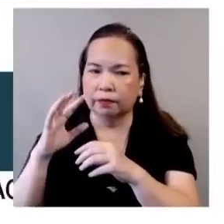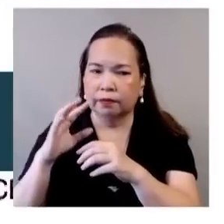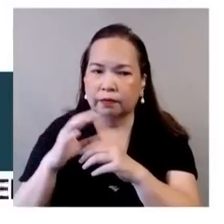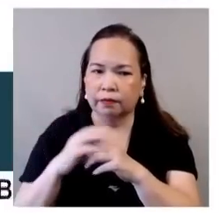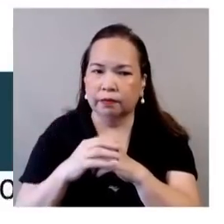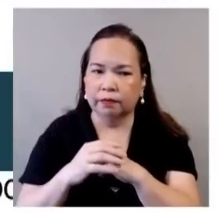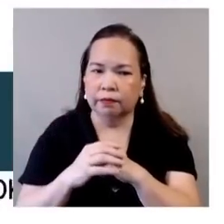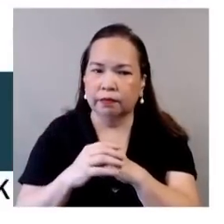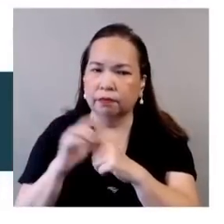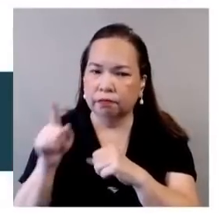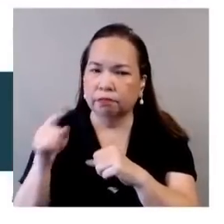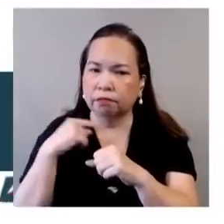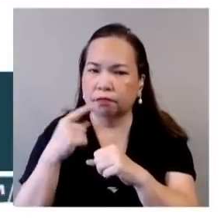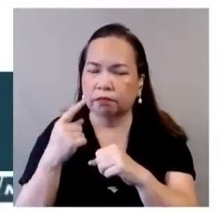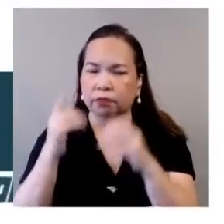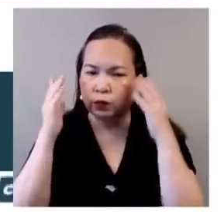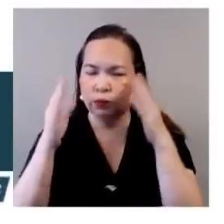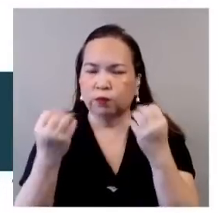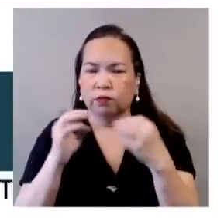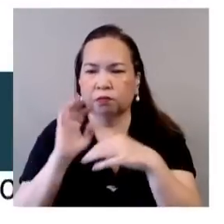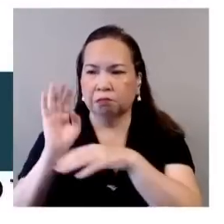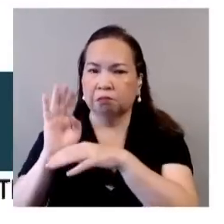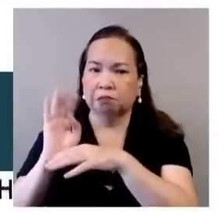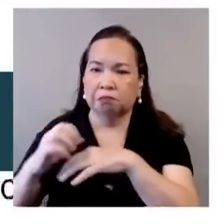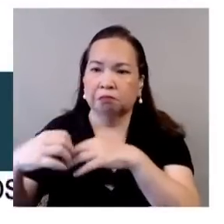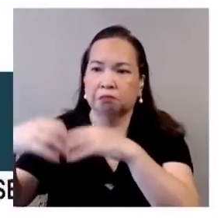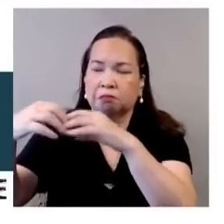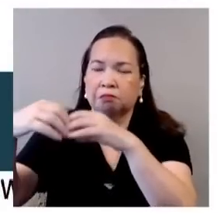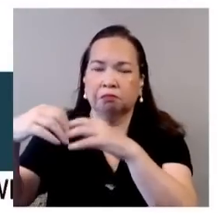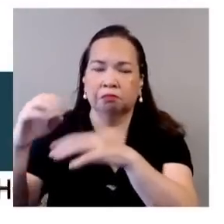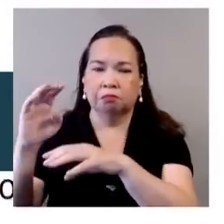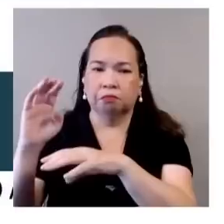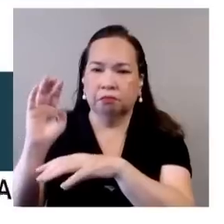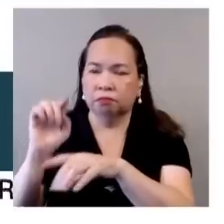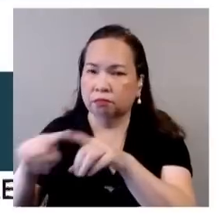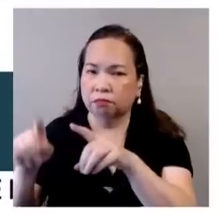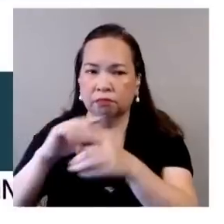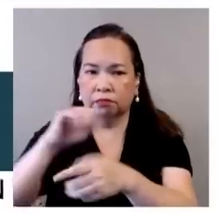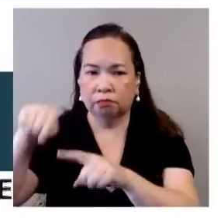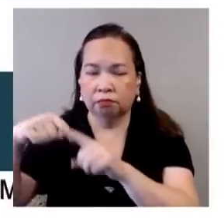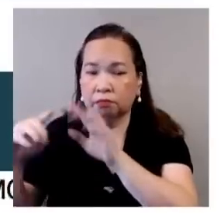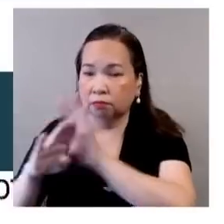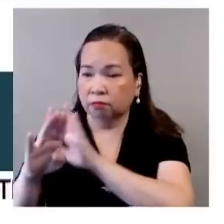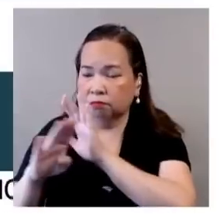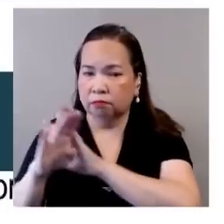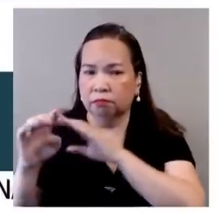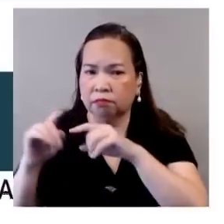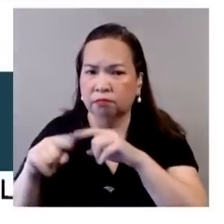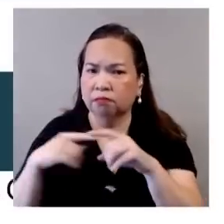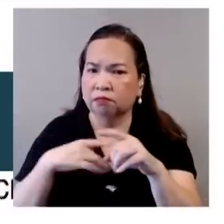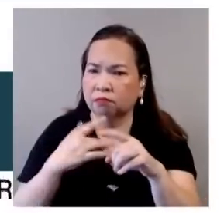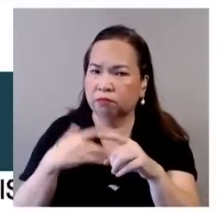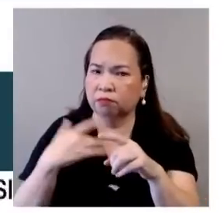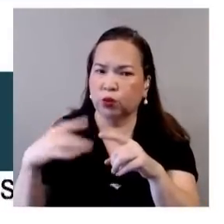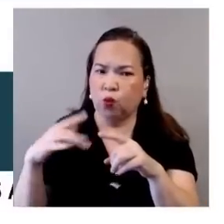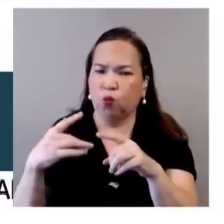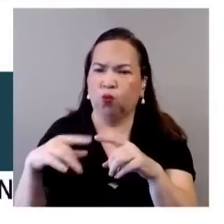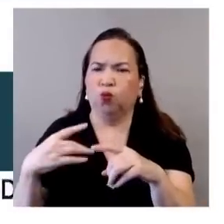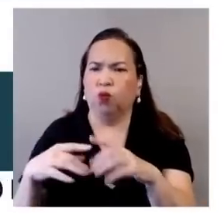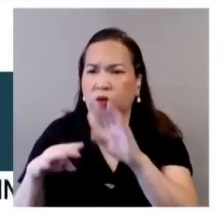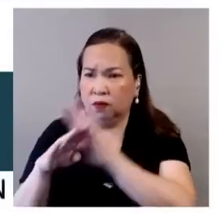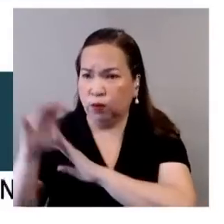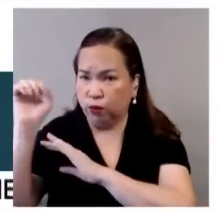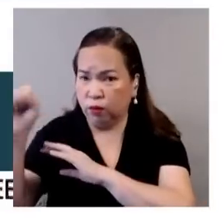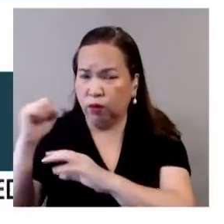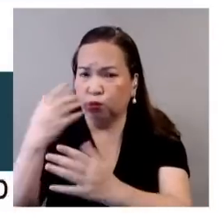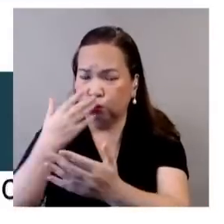yung development. Pero kung ganito ang makikita naman at mararanasan, sa kapalit ng development na ito,